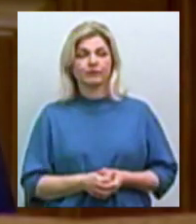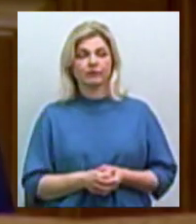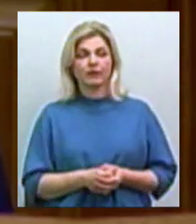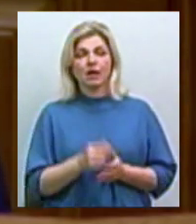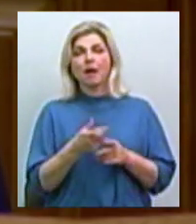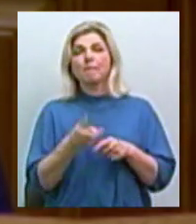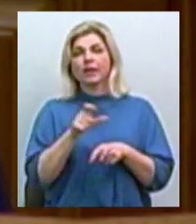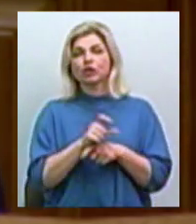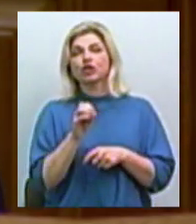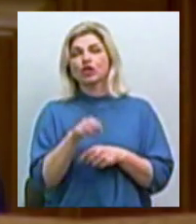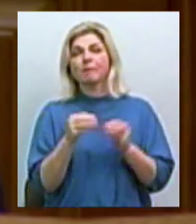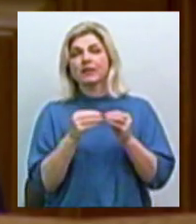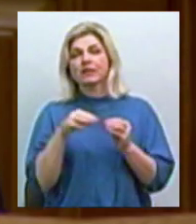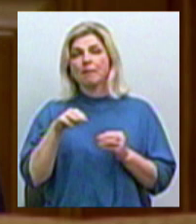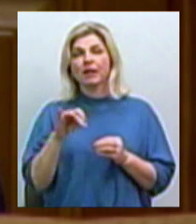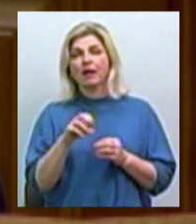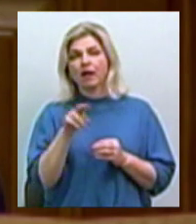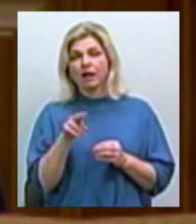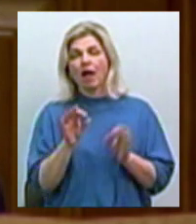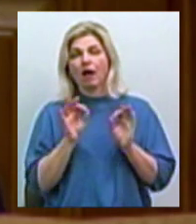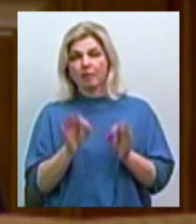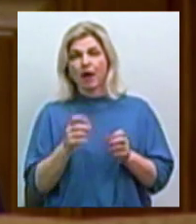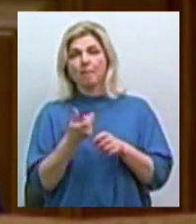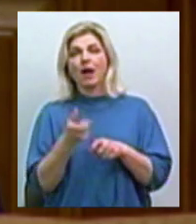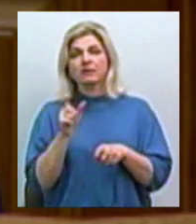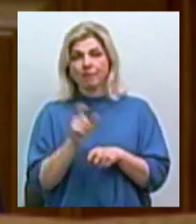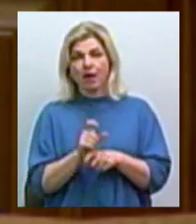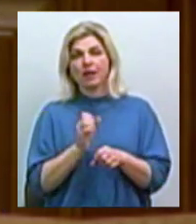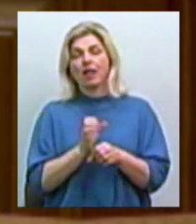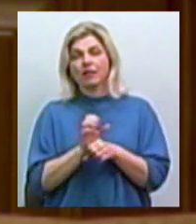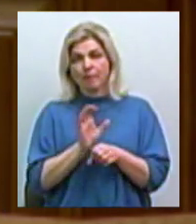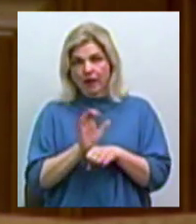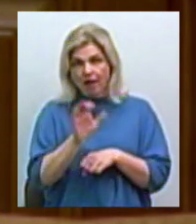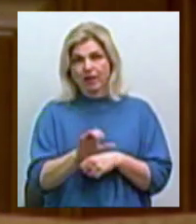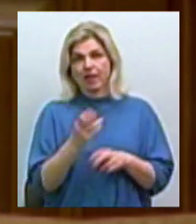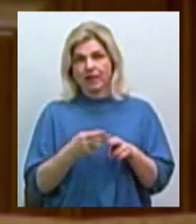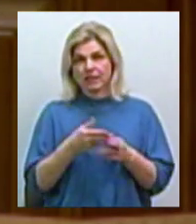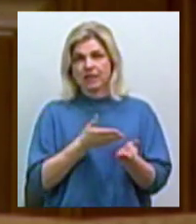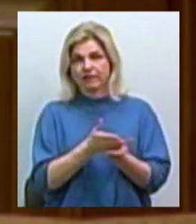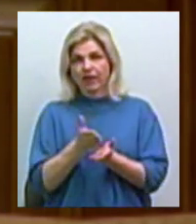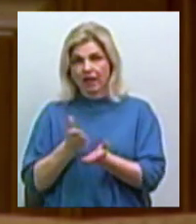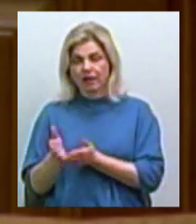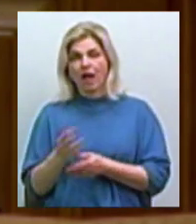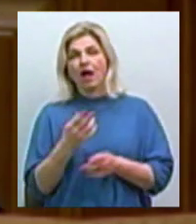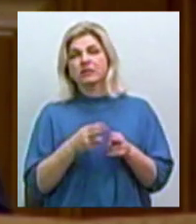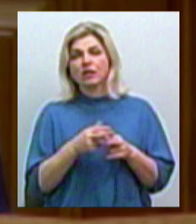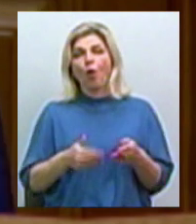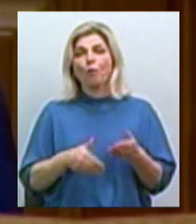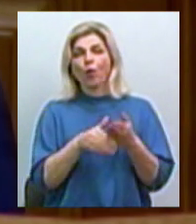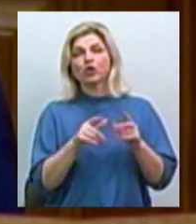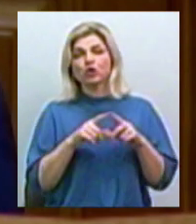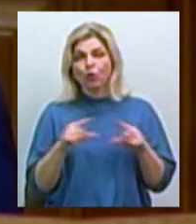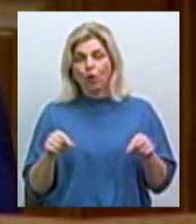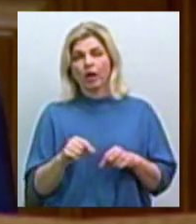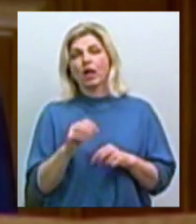більше ніж 10 мільярдів якраз максимально відправлено на ці сфери. Це опорні школи – 3,5 мільярди, це